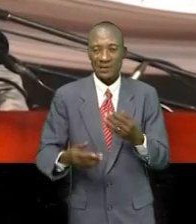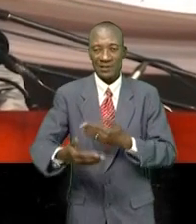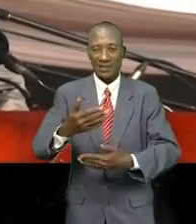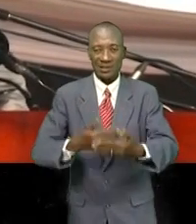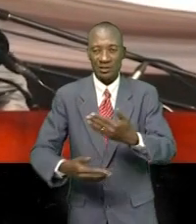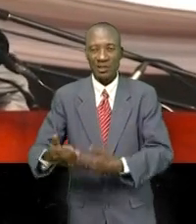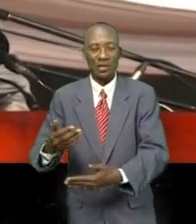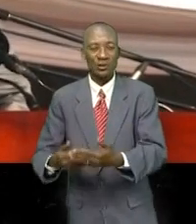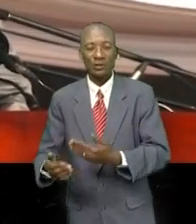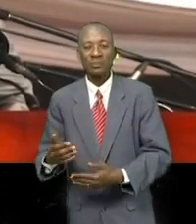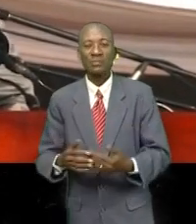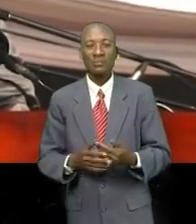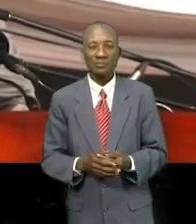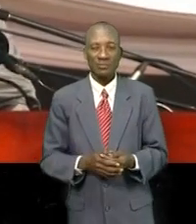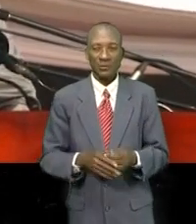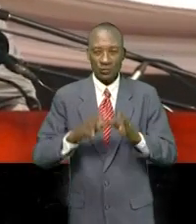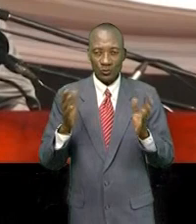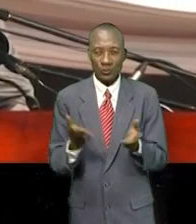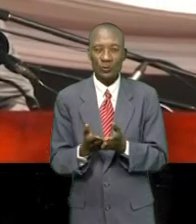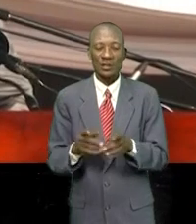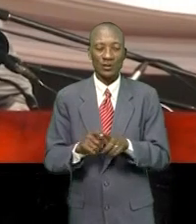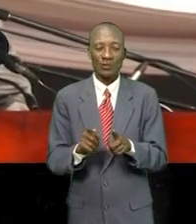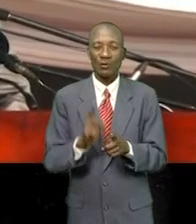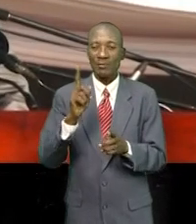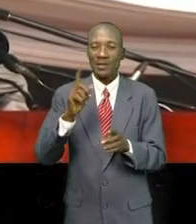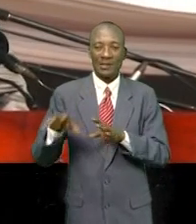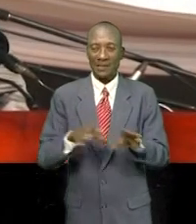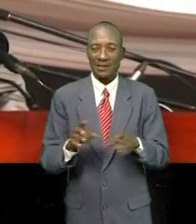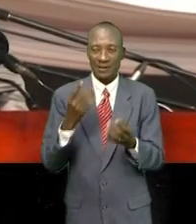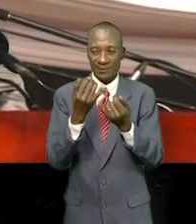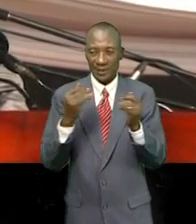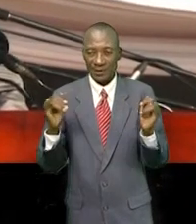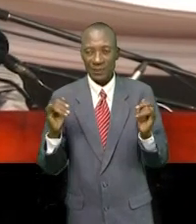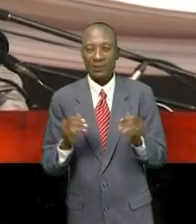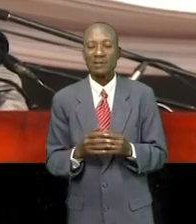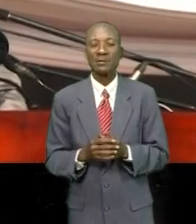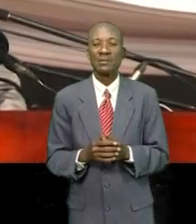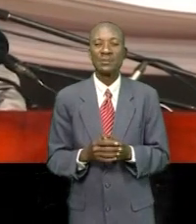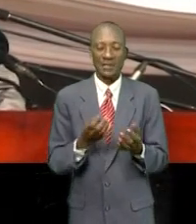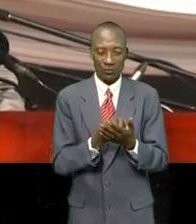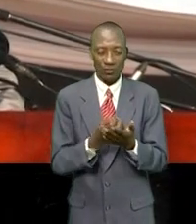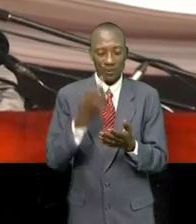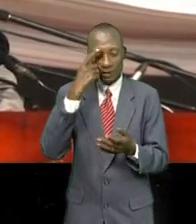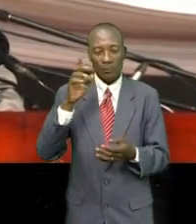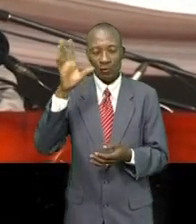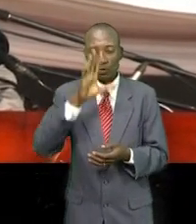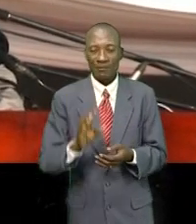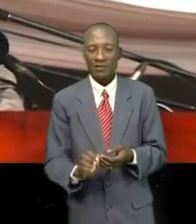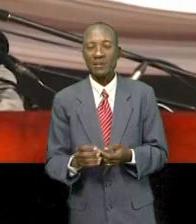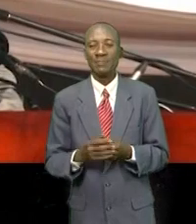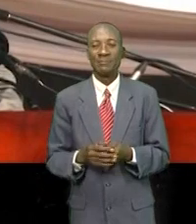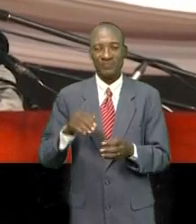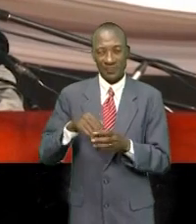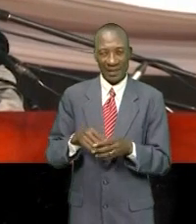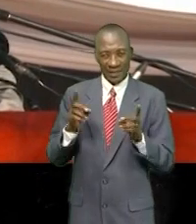SLECAF représente un acte d'indépendance économique de l'Afrique. Par cette déclaration, j'ai